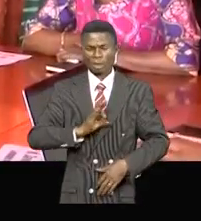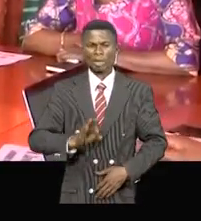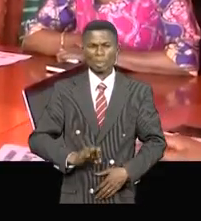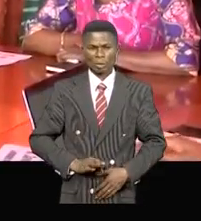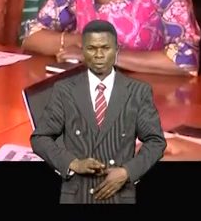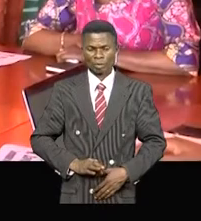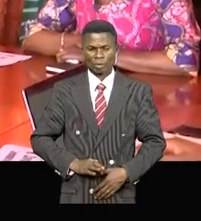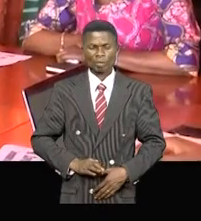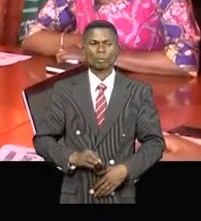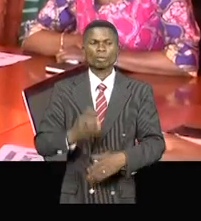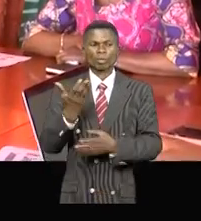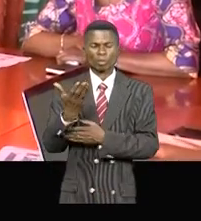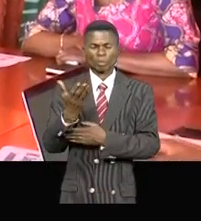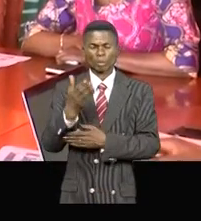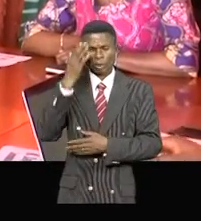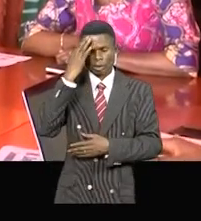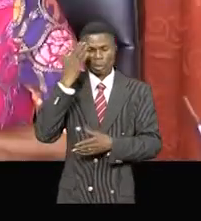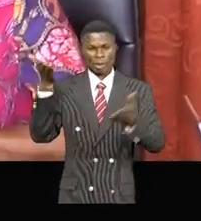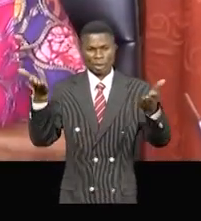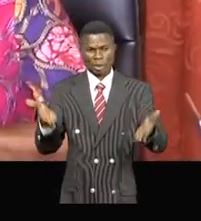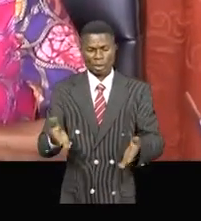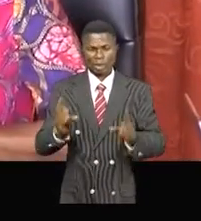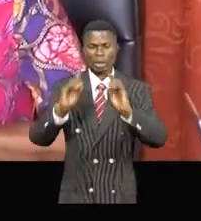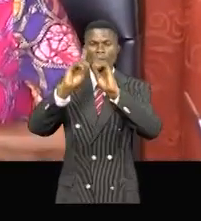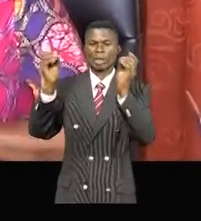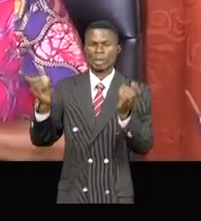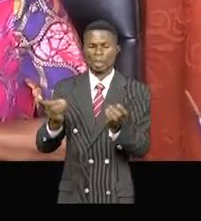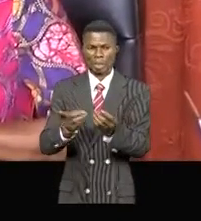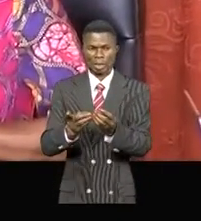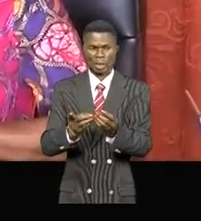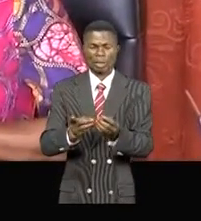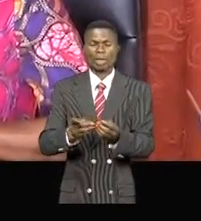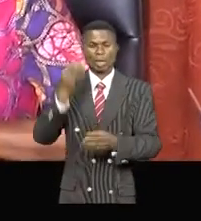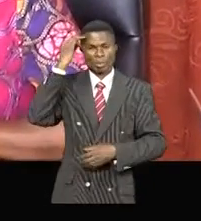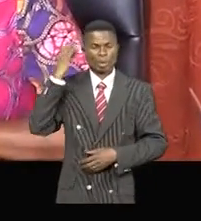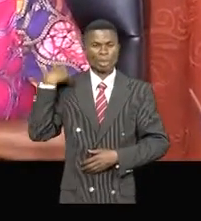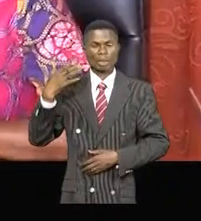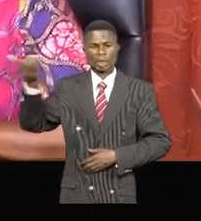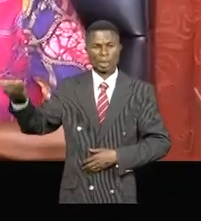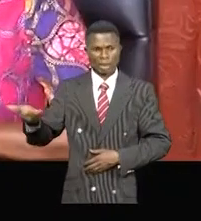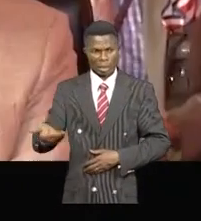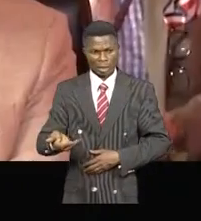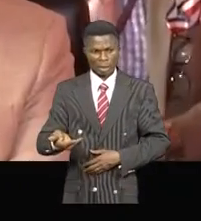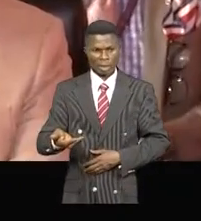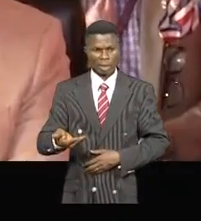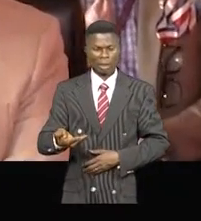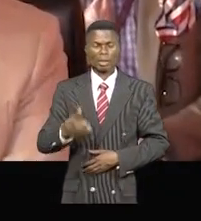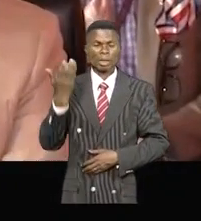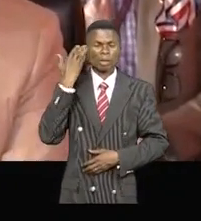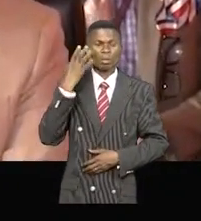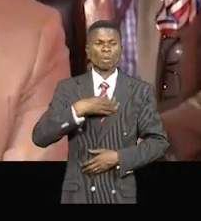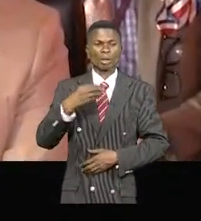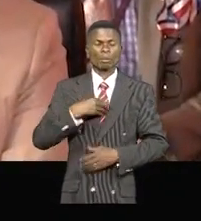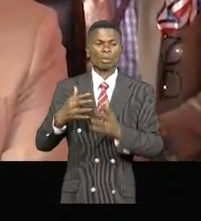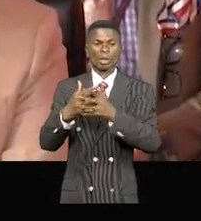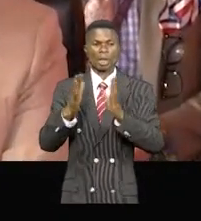Tshisekedi. Il convient de noter la présence dans la délégation reçue par Marie Toumba Nzeza des personnalités comme Guillaume Chartin de